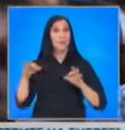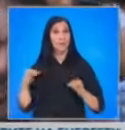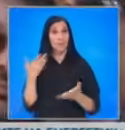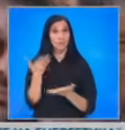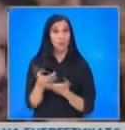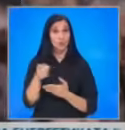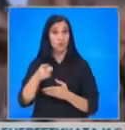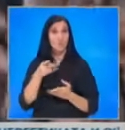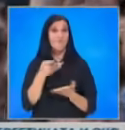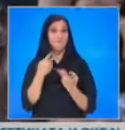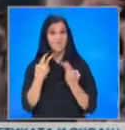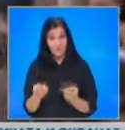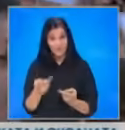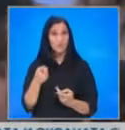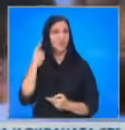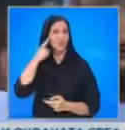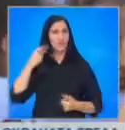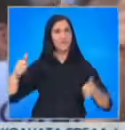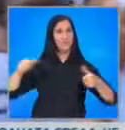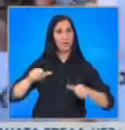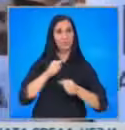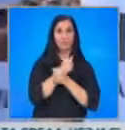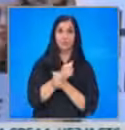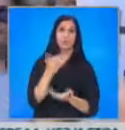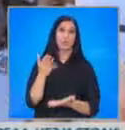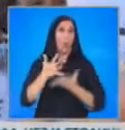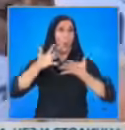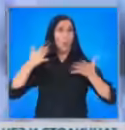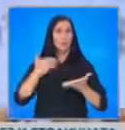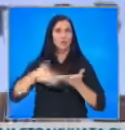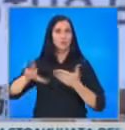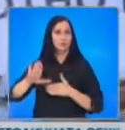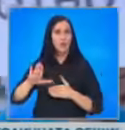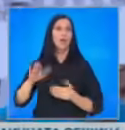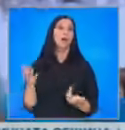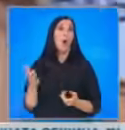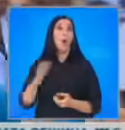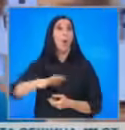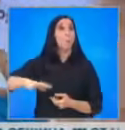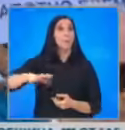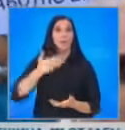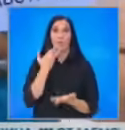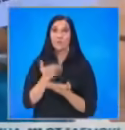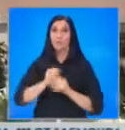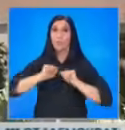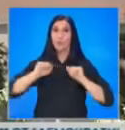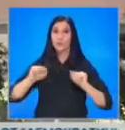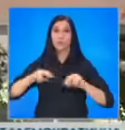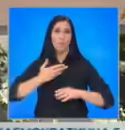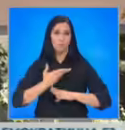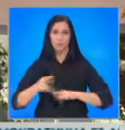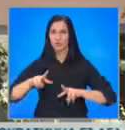този вид, това ще означава фалит и безработица за голяма част от тях. От бранша обявиха, че протестите ще продължат и в други